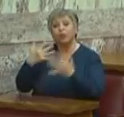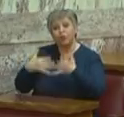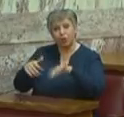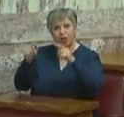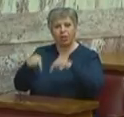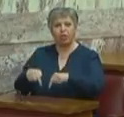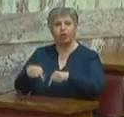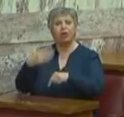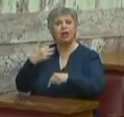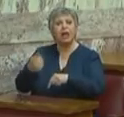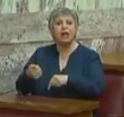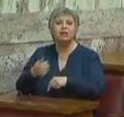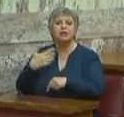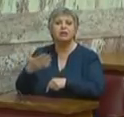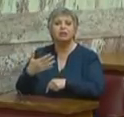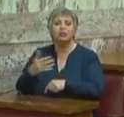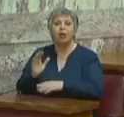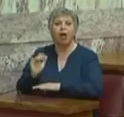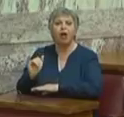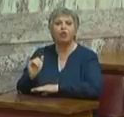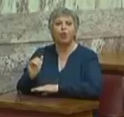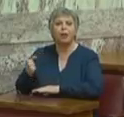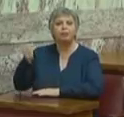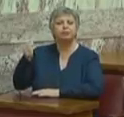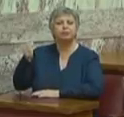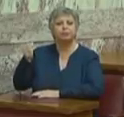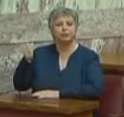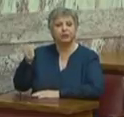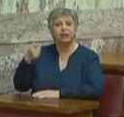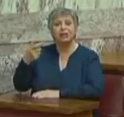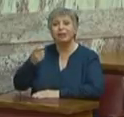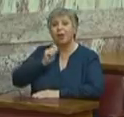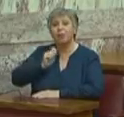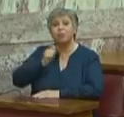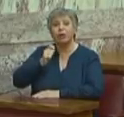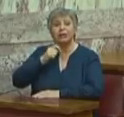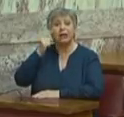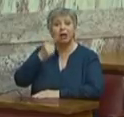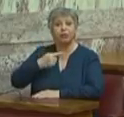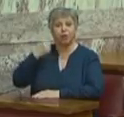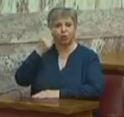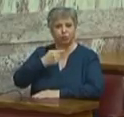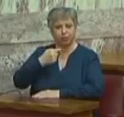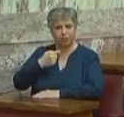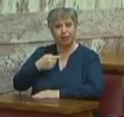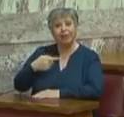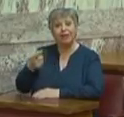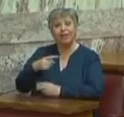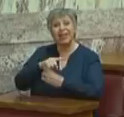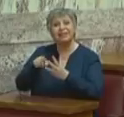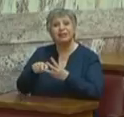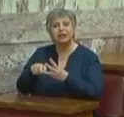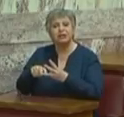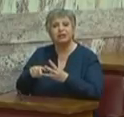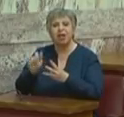πολιτικά πρόσωπα που είχαν μηνύσει οι τρεις κύριοι Αβραμόπουλος, Σαμαράς και Βενιζέλος.